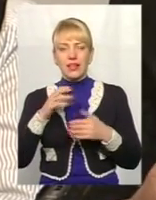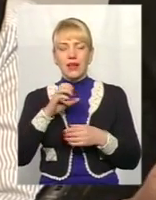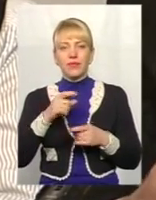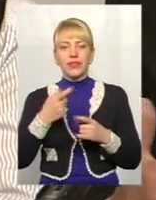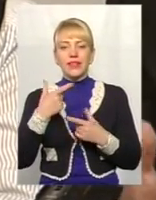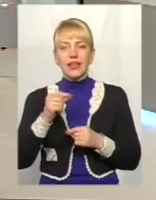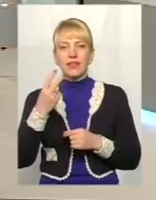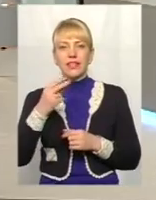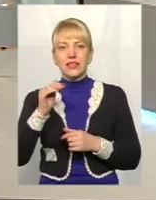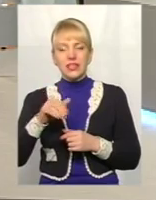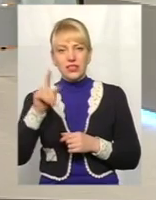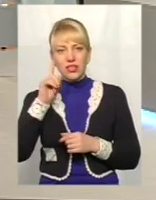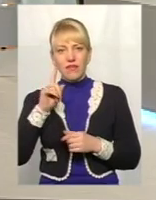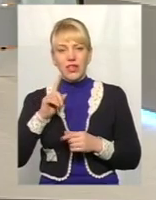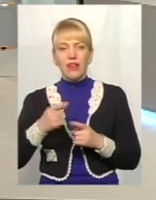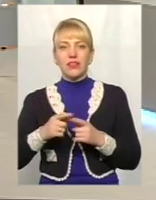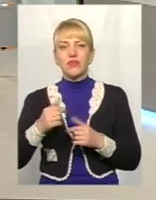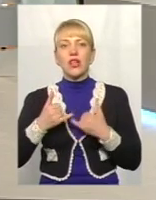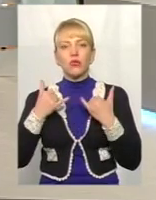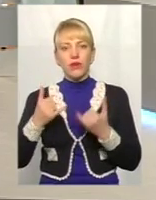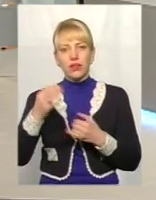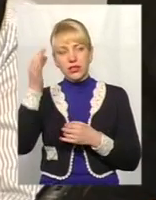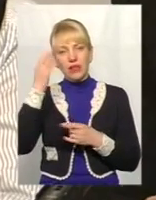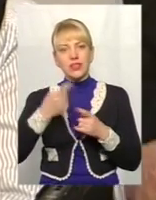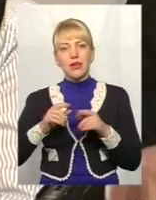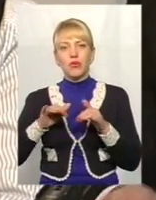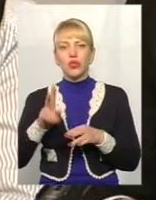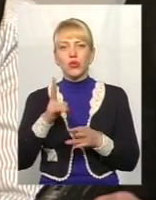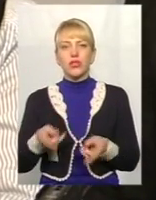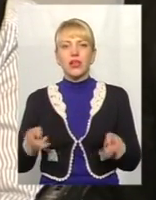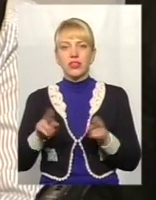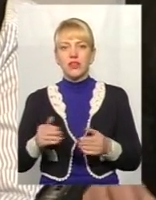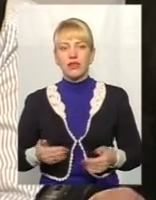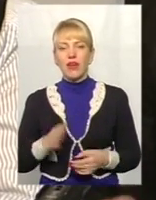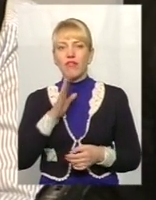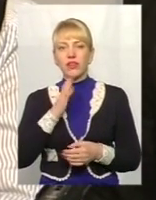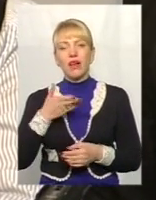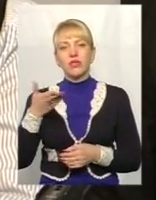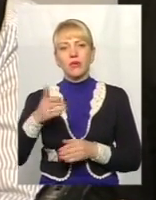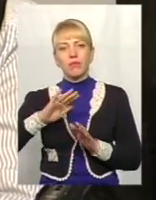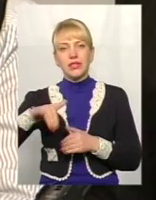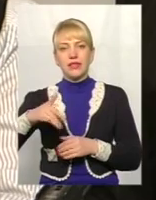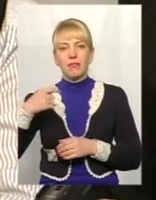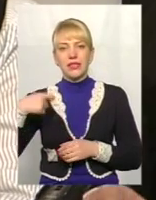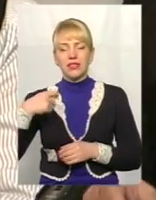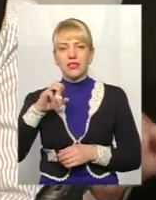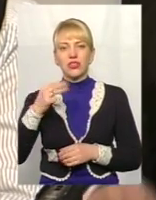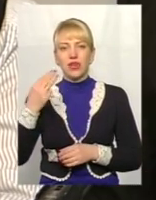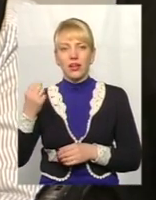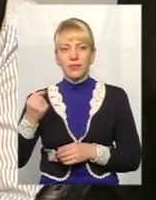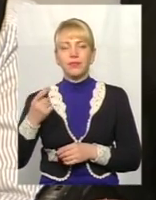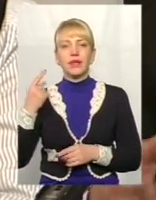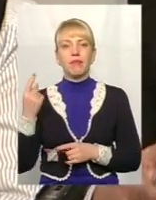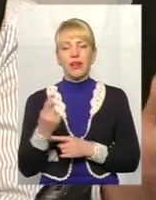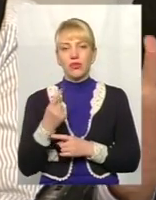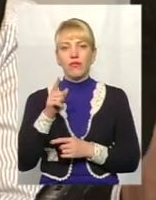вони якраз шанували, згадували ці події, хто лишився живий, і вона виступала після президента Сполучених Штатів Америки